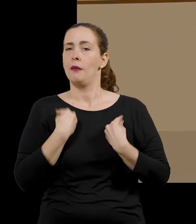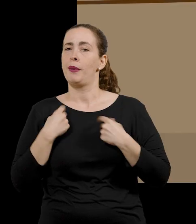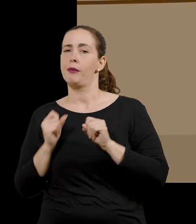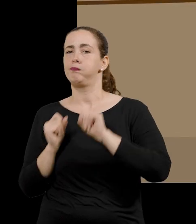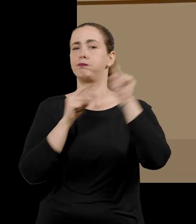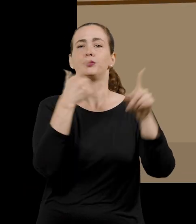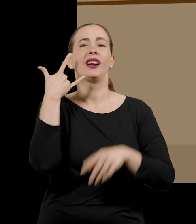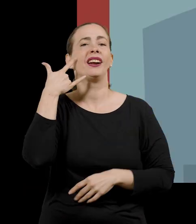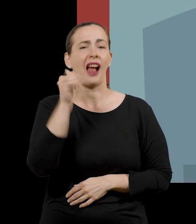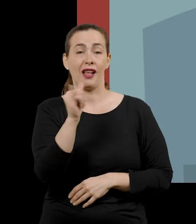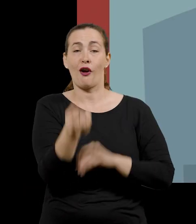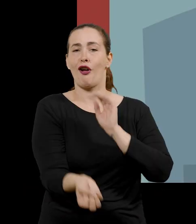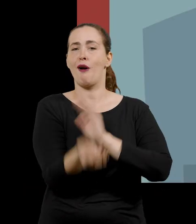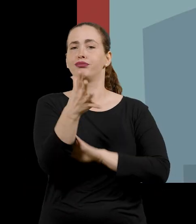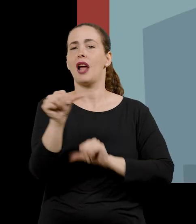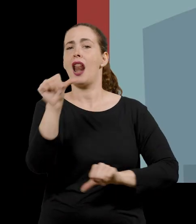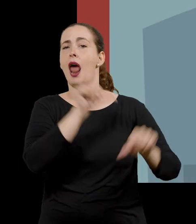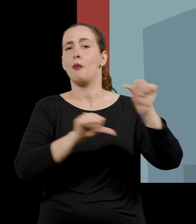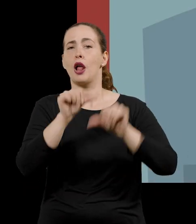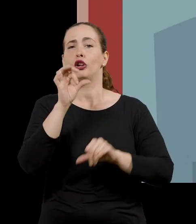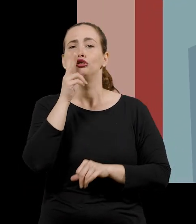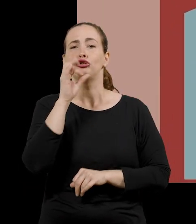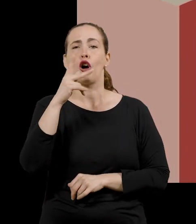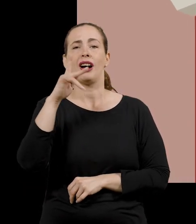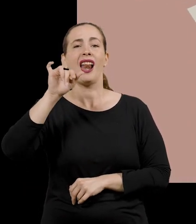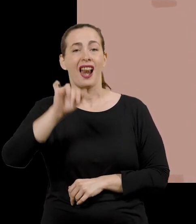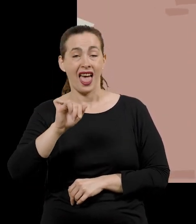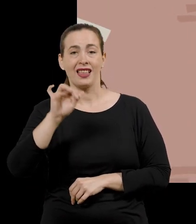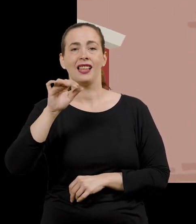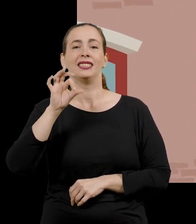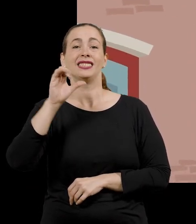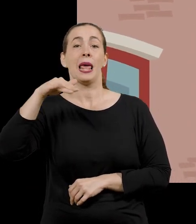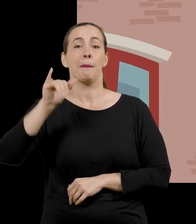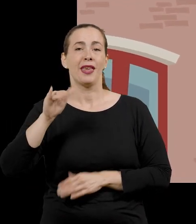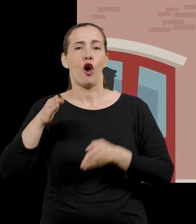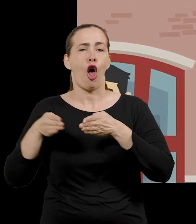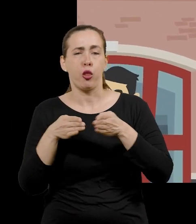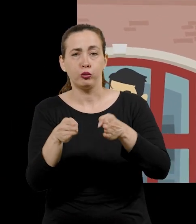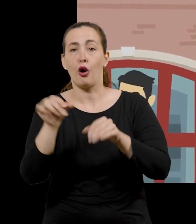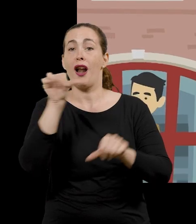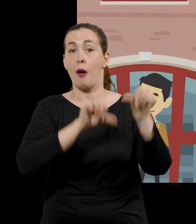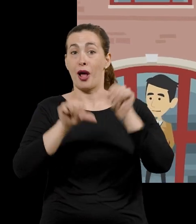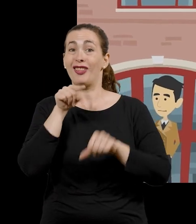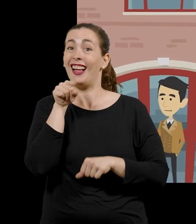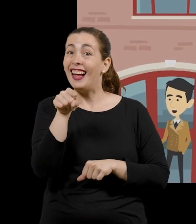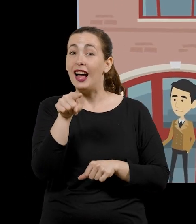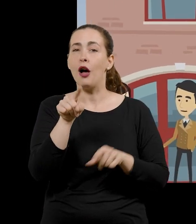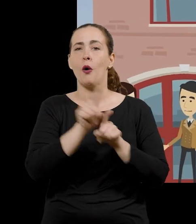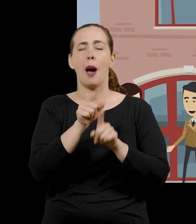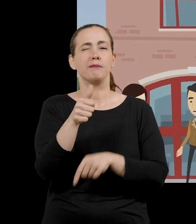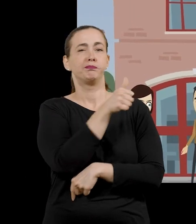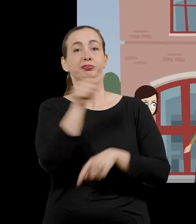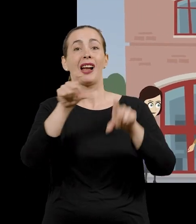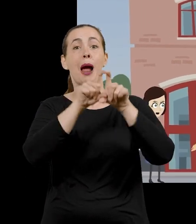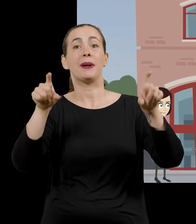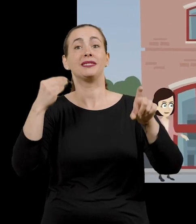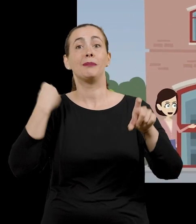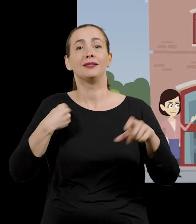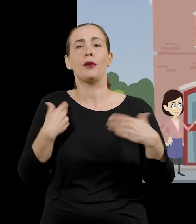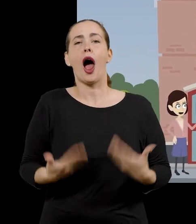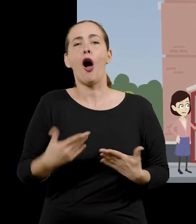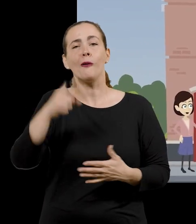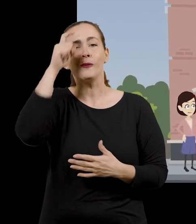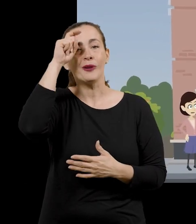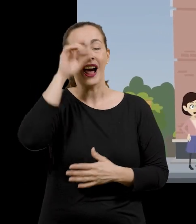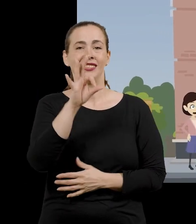millors. Un d'aquests inventors es va mudar a Califòrnia i va fundar Shockley Semiconductor Laboratory, la primera empresa